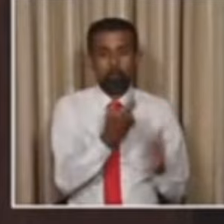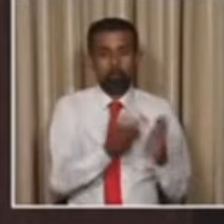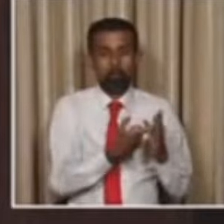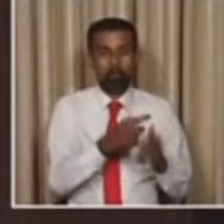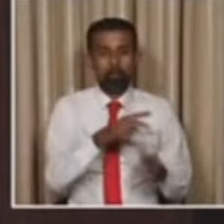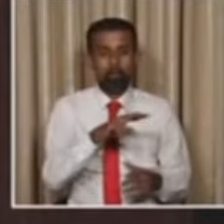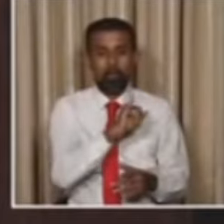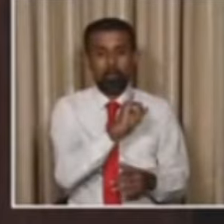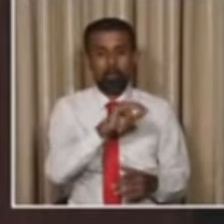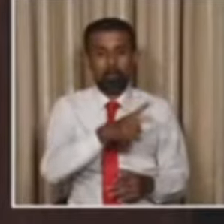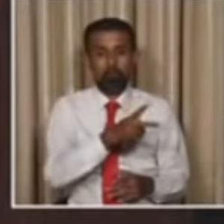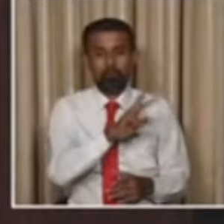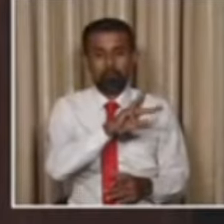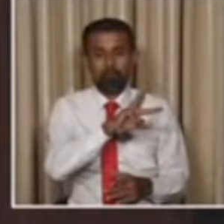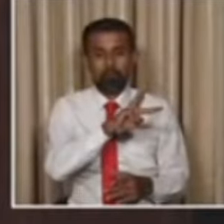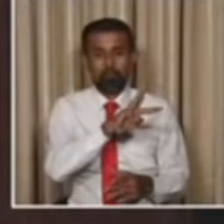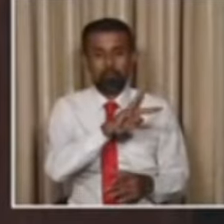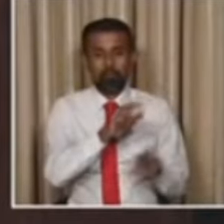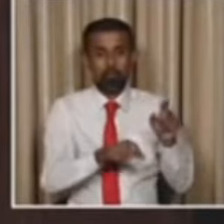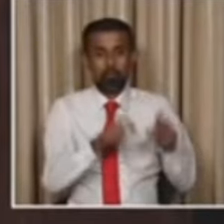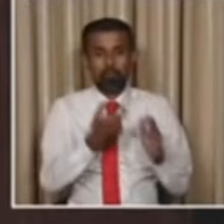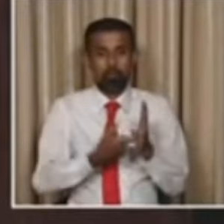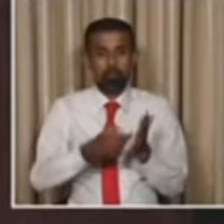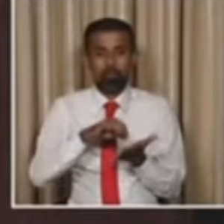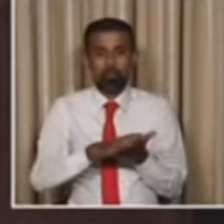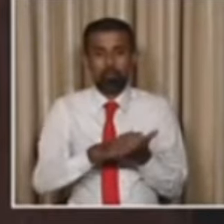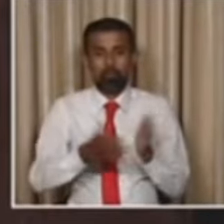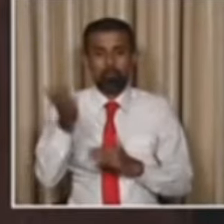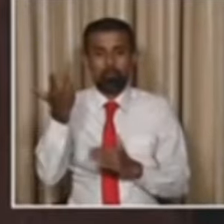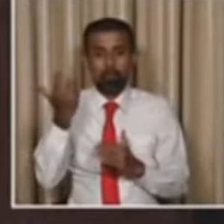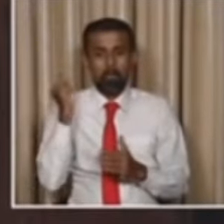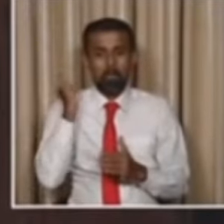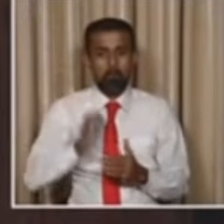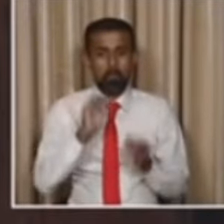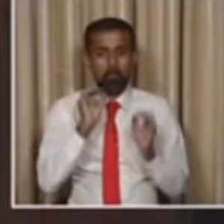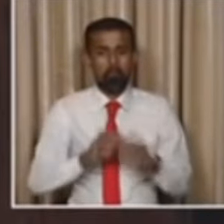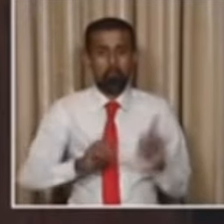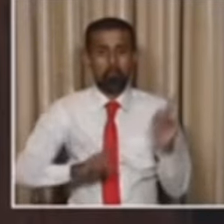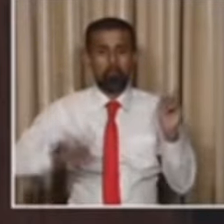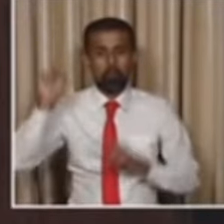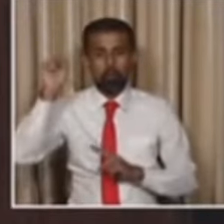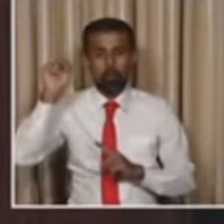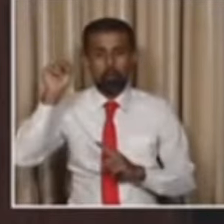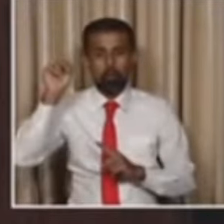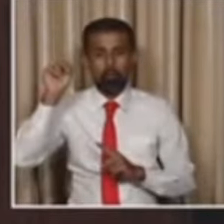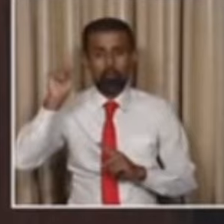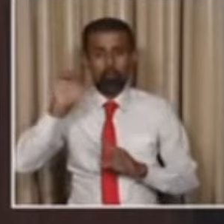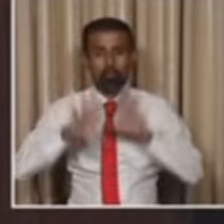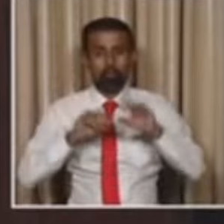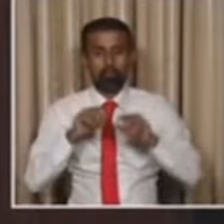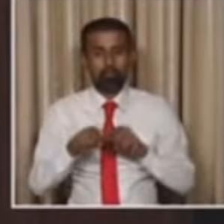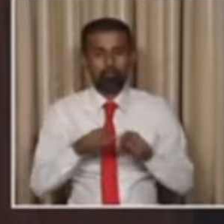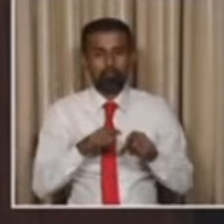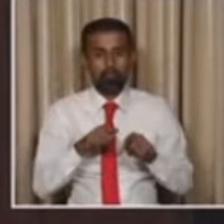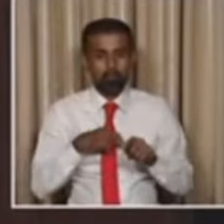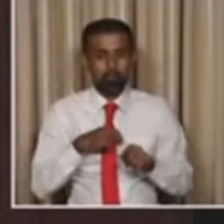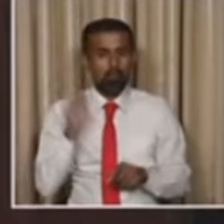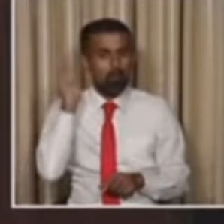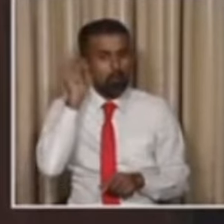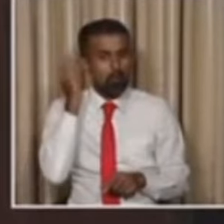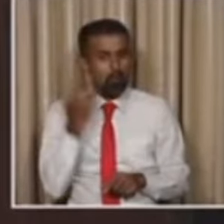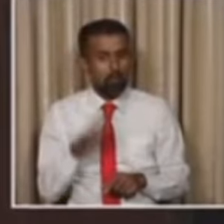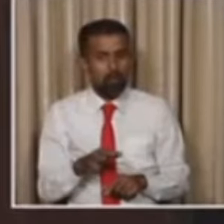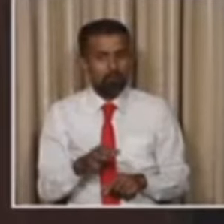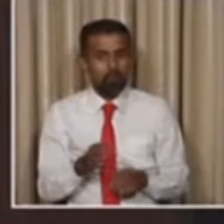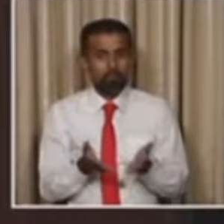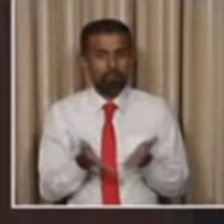623 කාමරේ හිටපු කට්ටිය නීත්‍යානුකූල පිළිවෙලක් නැහැ තමන්ගේ බෑග් ටිකක් දාලා පැනලා ගිහිල්ලා තියෙනවා. හැබැයි තියෙන තොරතුරු අනුව අපිට දැනගන්න ලැබෙනවා